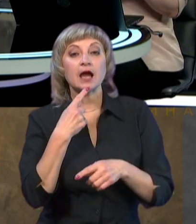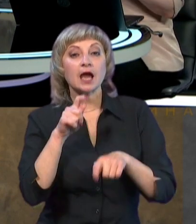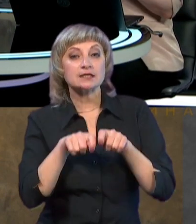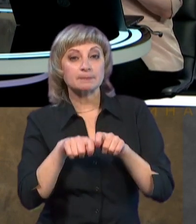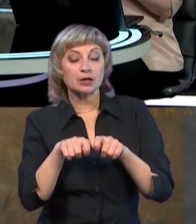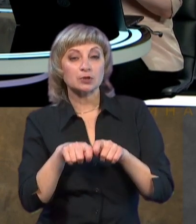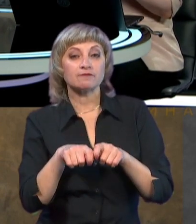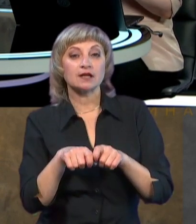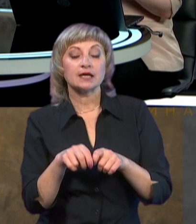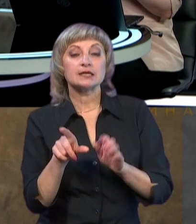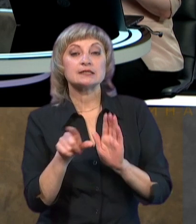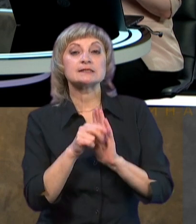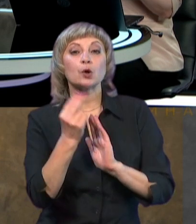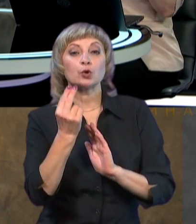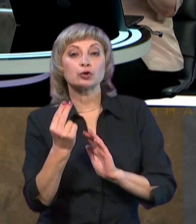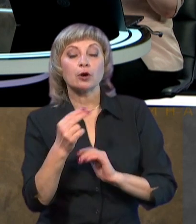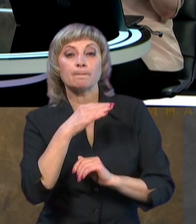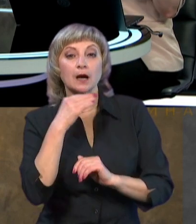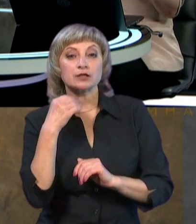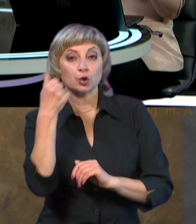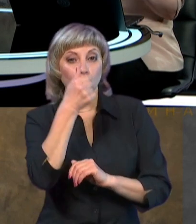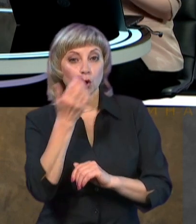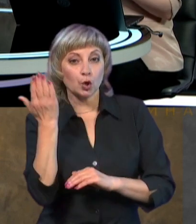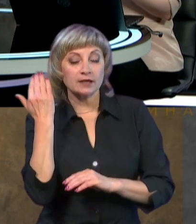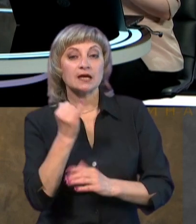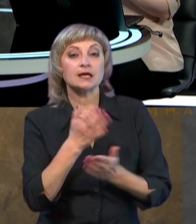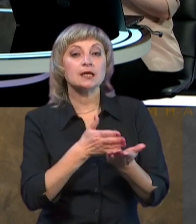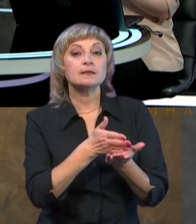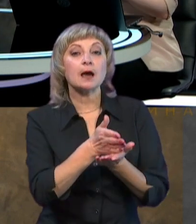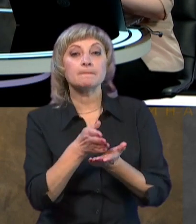поекспериментувати з художниками багатьох років і напрямків?